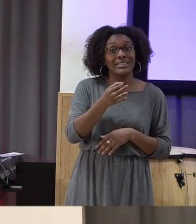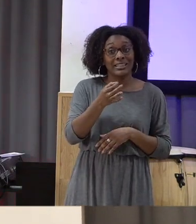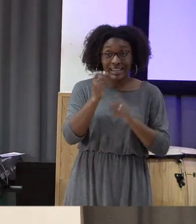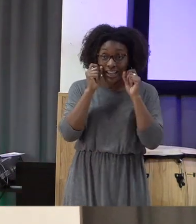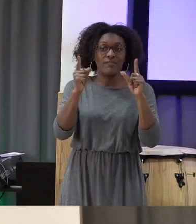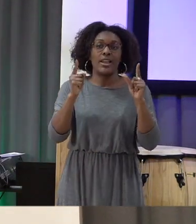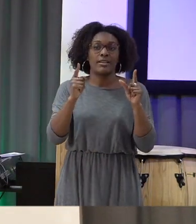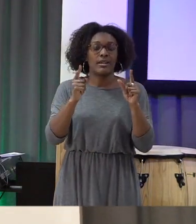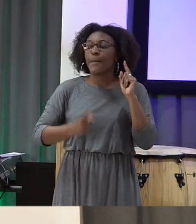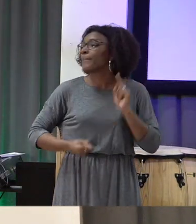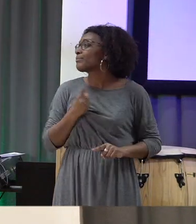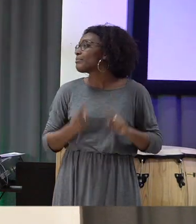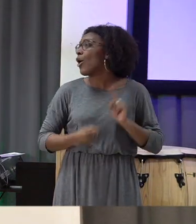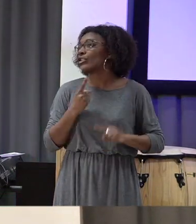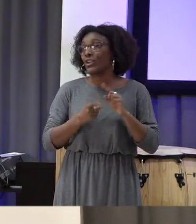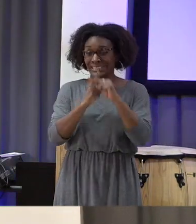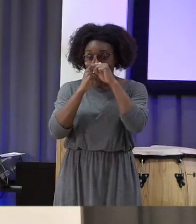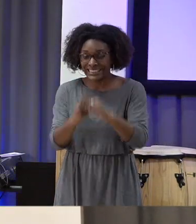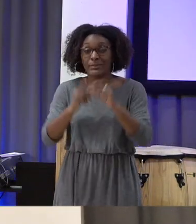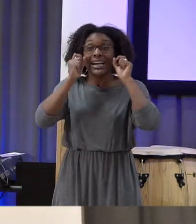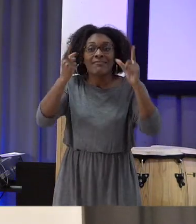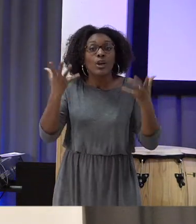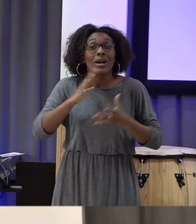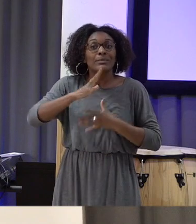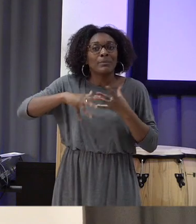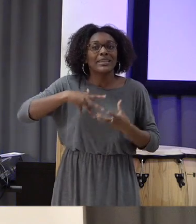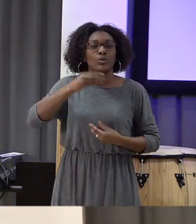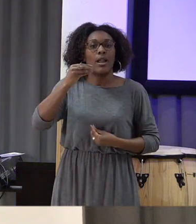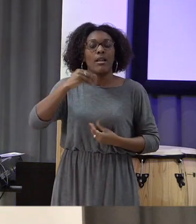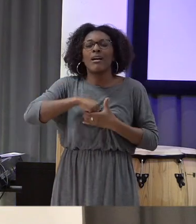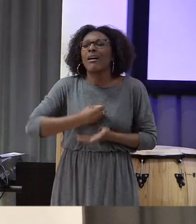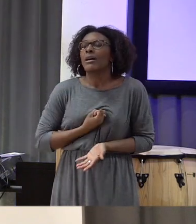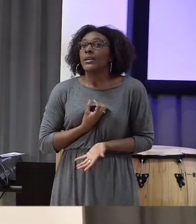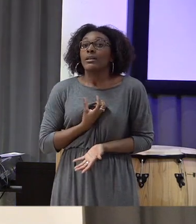réveil. Le réveil spirituel.